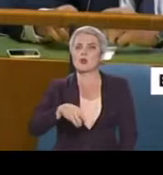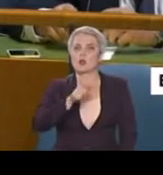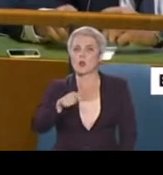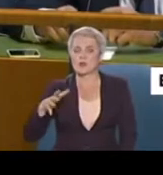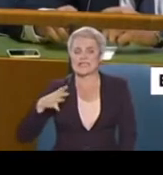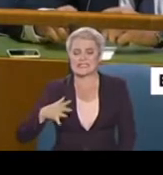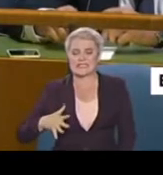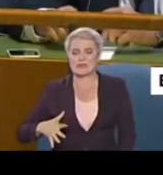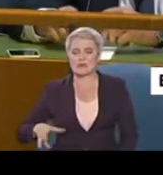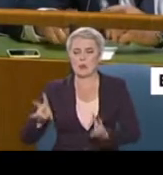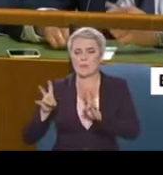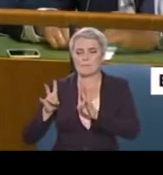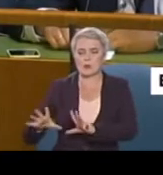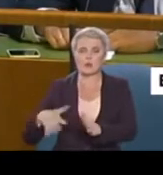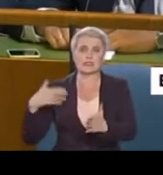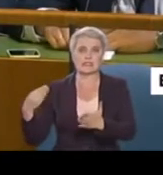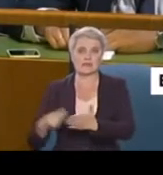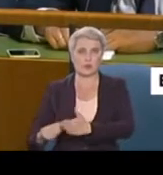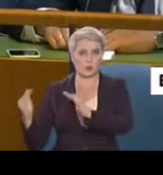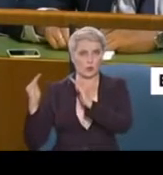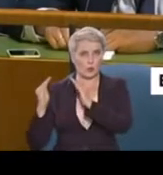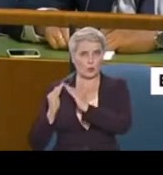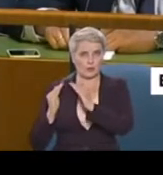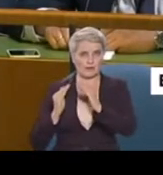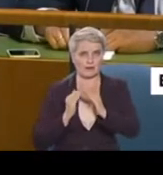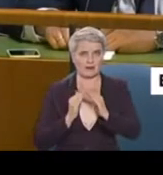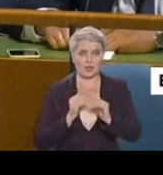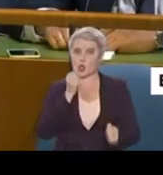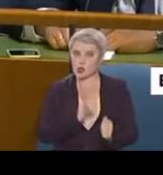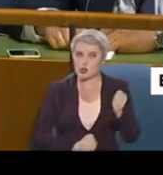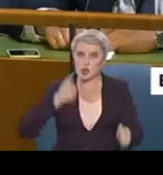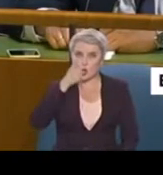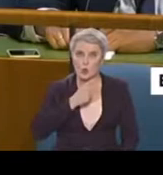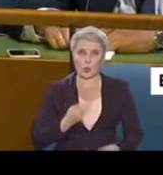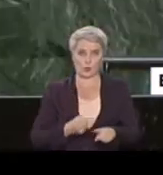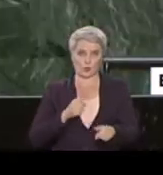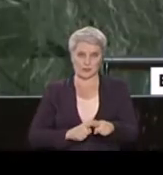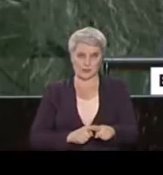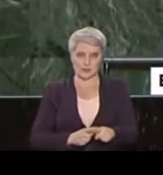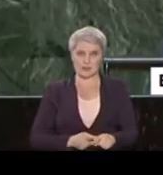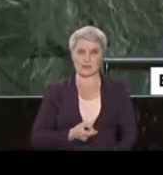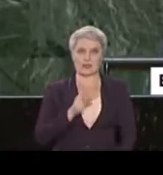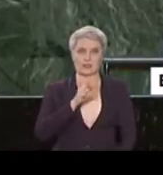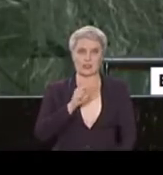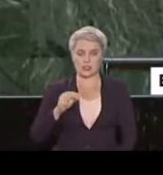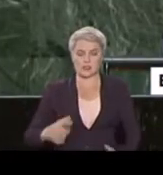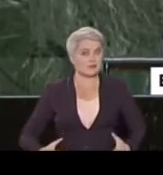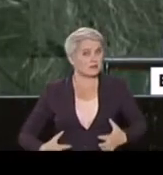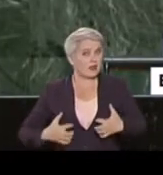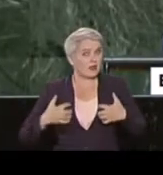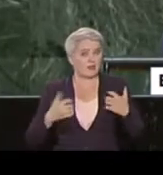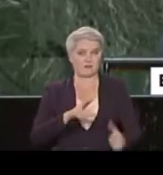змушені покинути свої домівки. Щороку ці цифри, жахливі